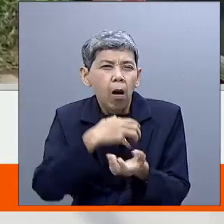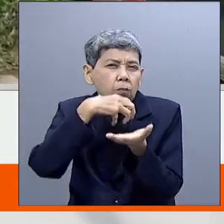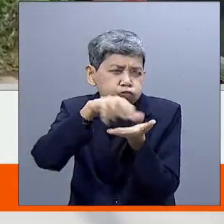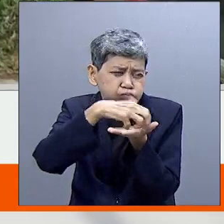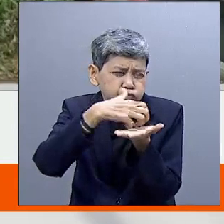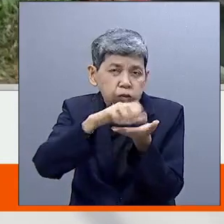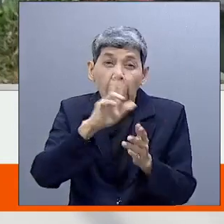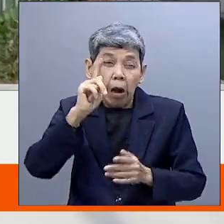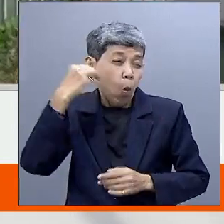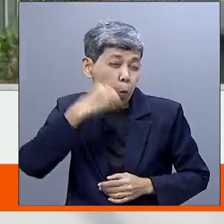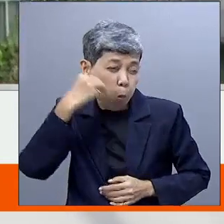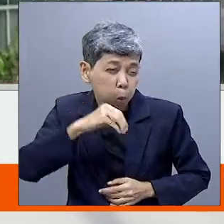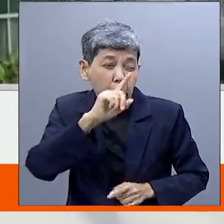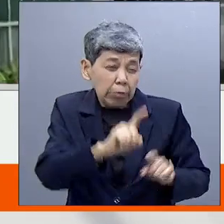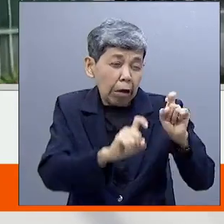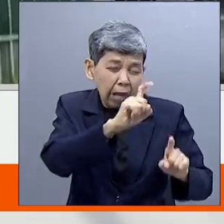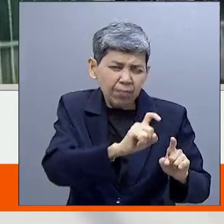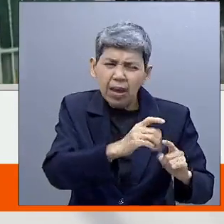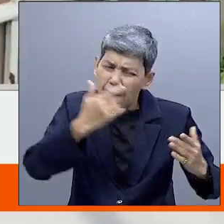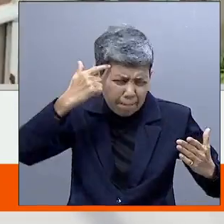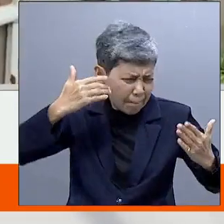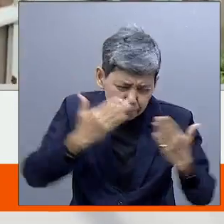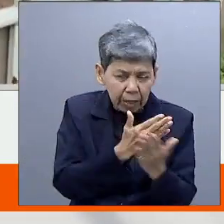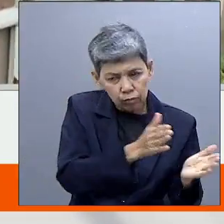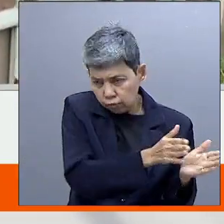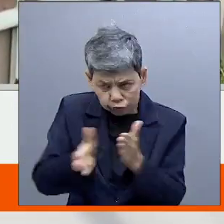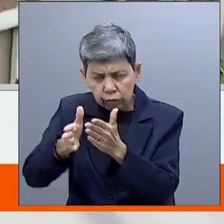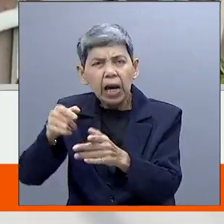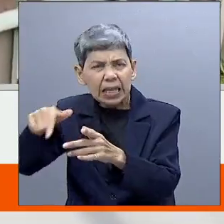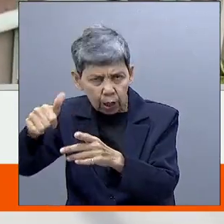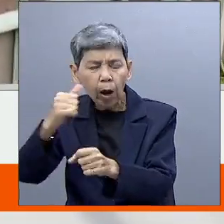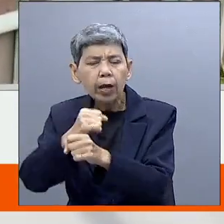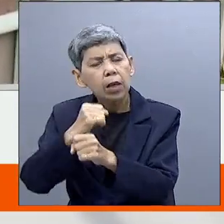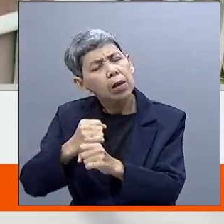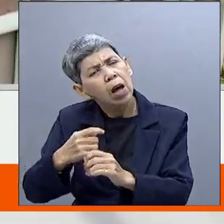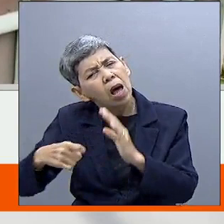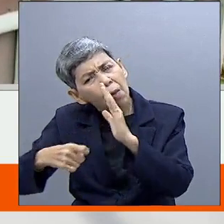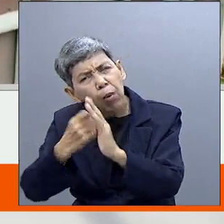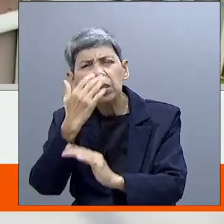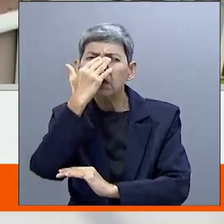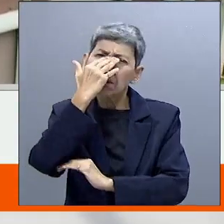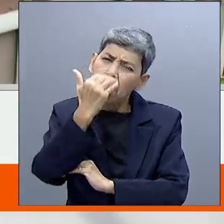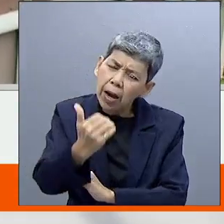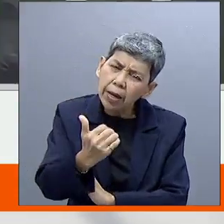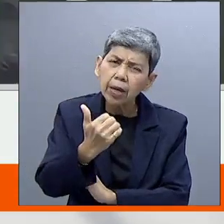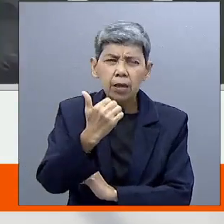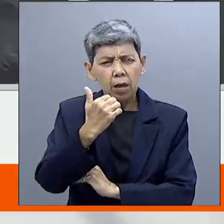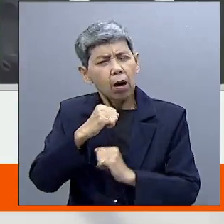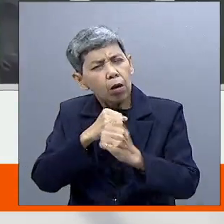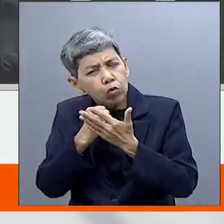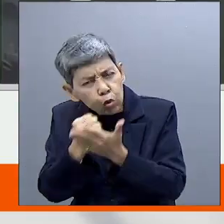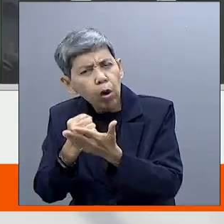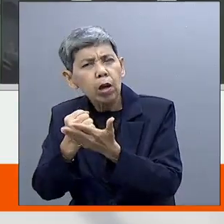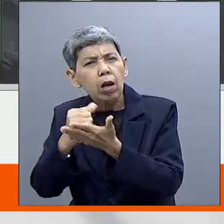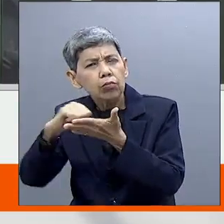าข่าวพวกนี้แทนที่เราจะมุ่งเน้นให้ทำความเข้าใจเพื่อที่จะเข้าใจสาเหตุและหาทางแก้ไขนะซึ่งที่จริงแล้วเนี่ย